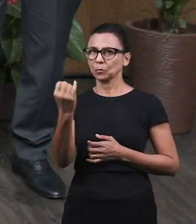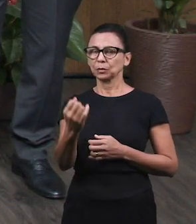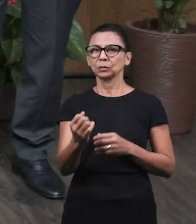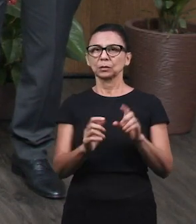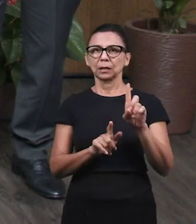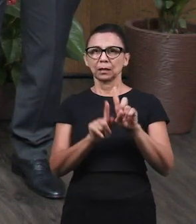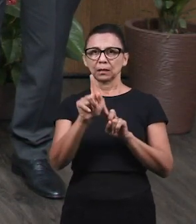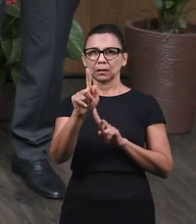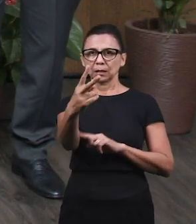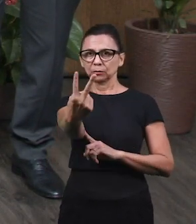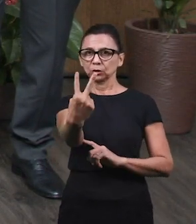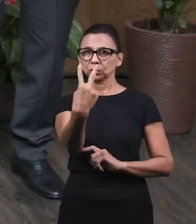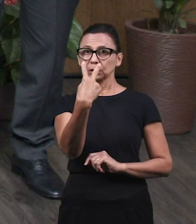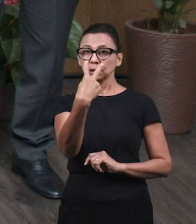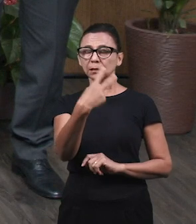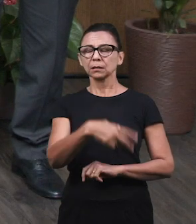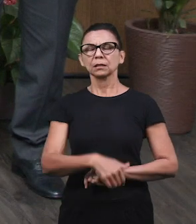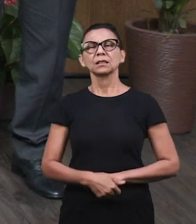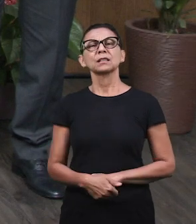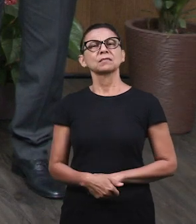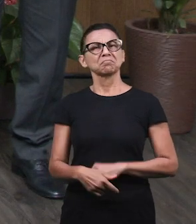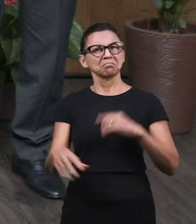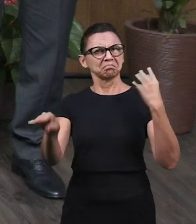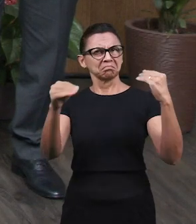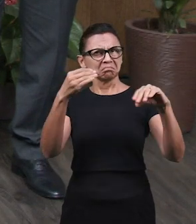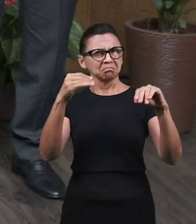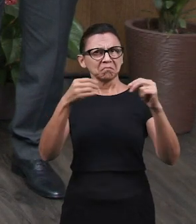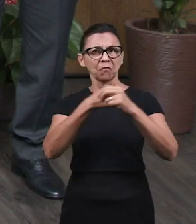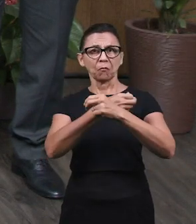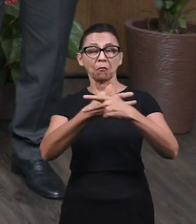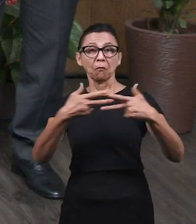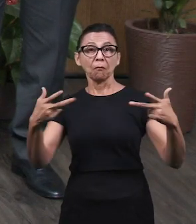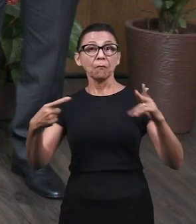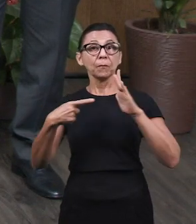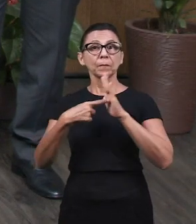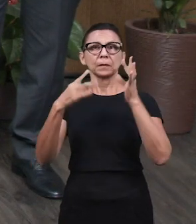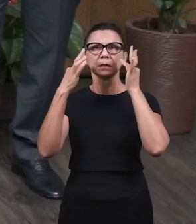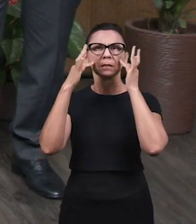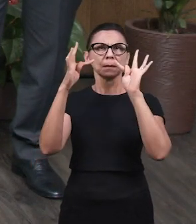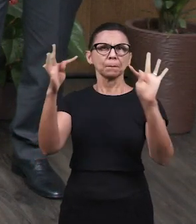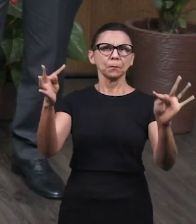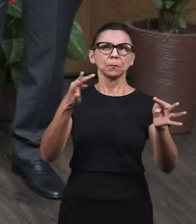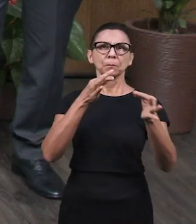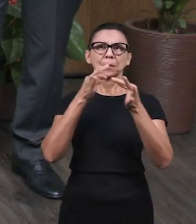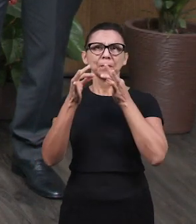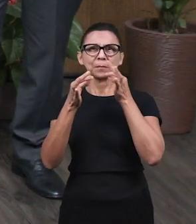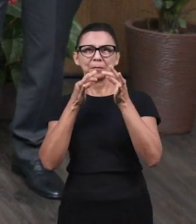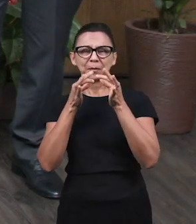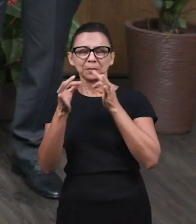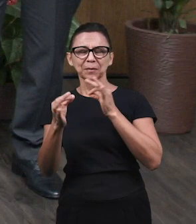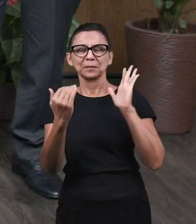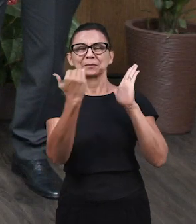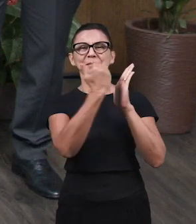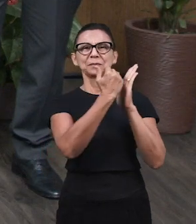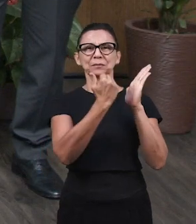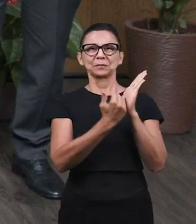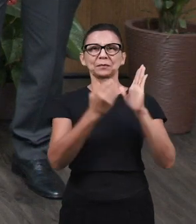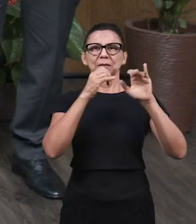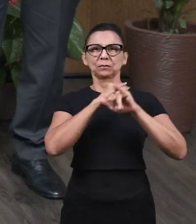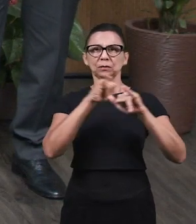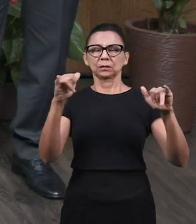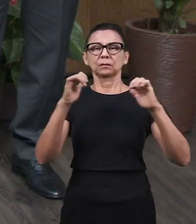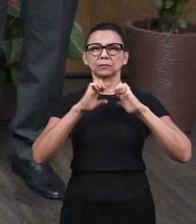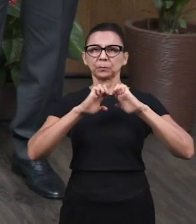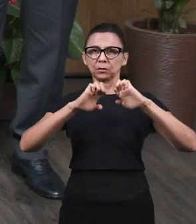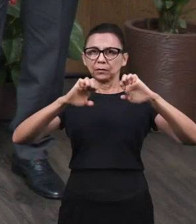audience importante. Nous avons reçu des divers messages avec des témoignages et commentaires sur la programmation en